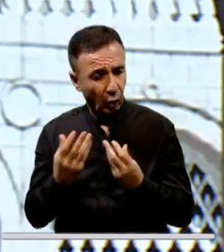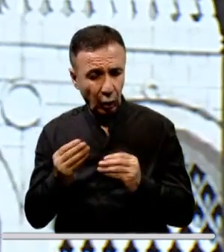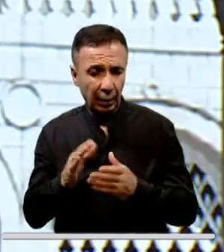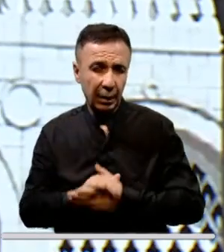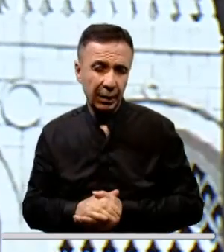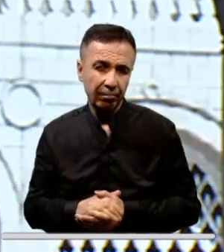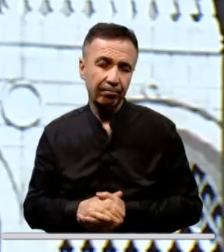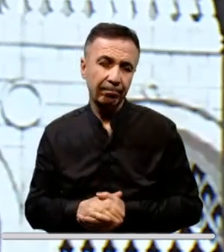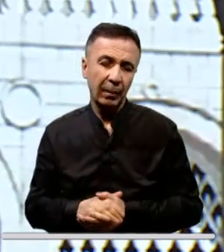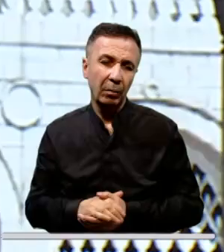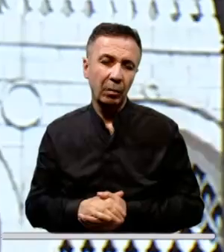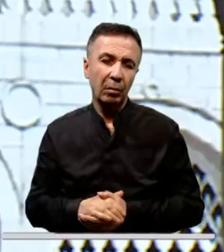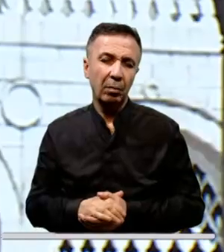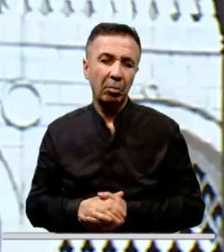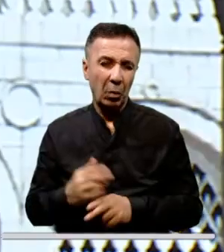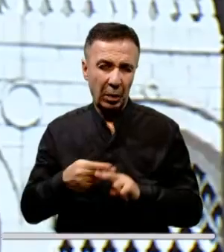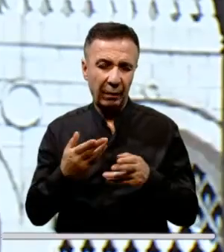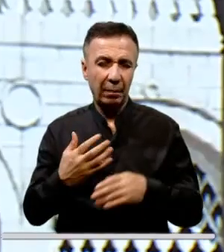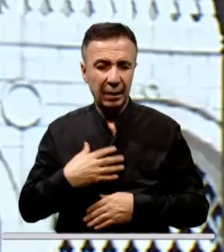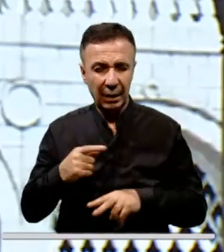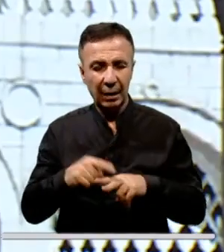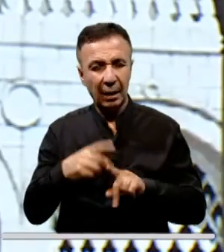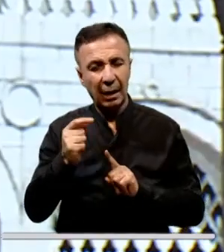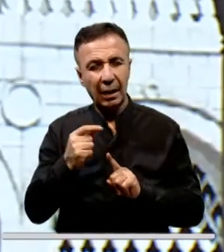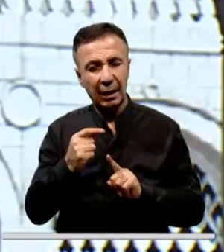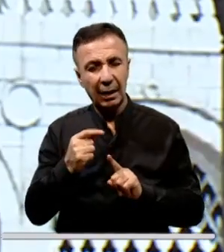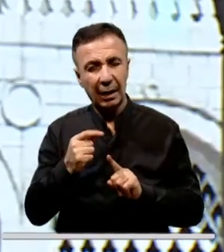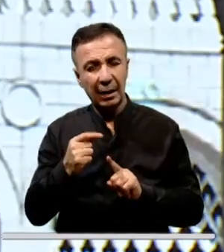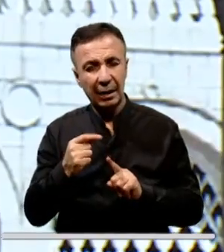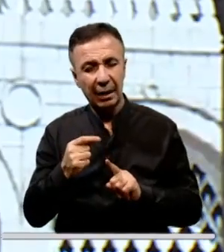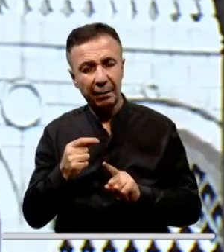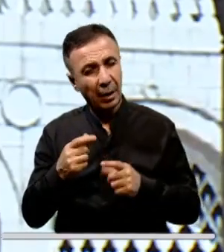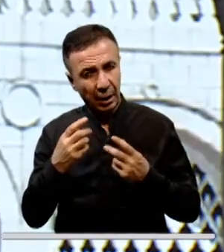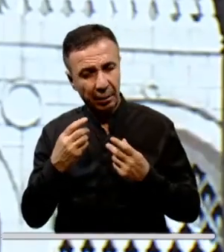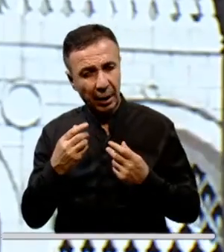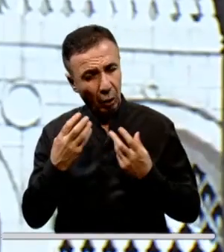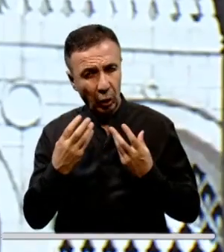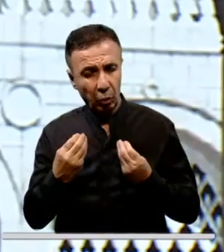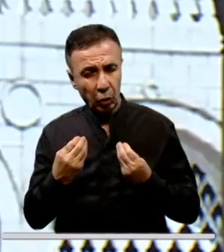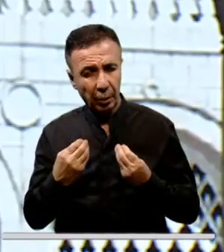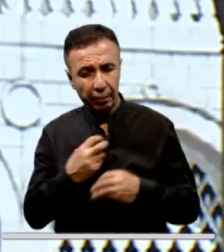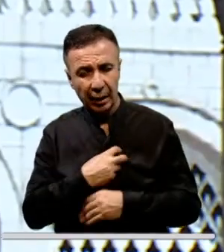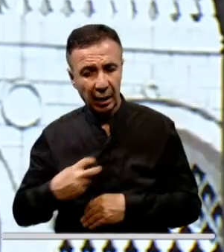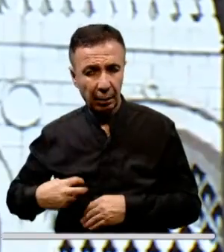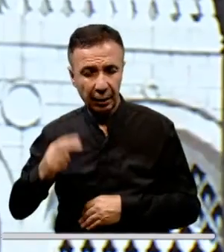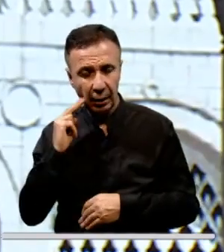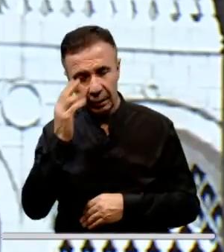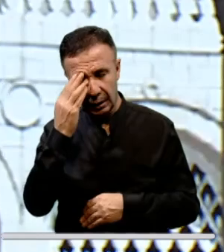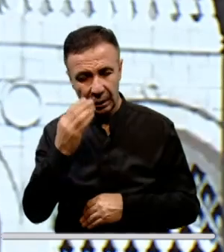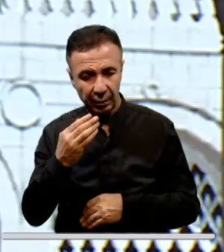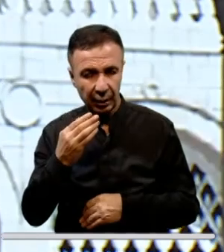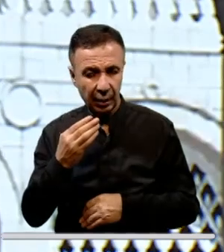bu Hazreti Ali efendimizin başına bile gelmiş Efendimiz aleyhissalatu vesselam öğrendiklerini bize